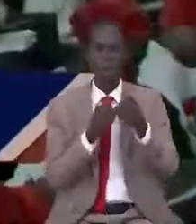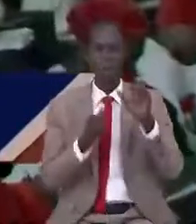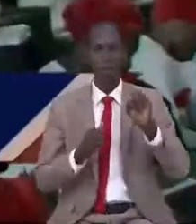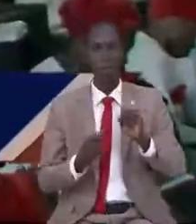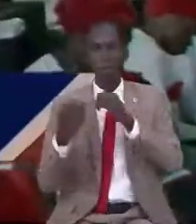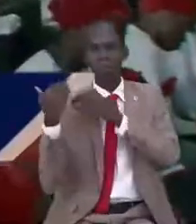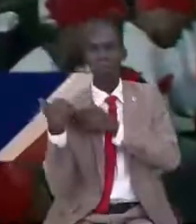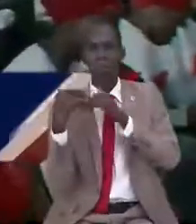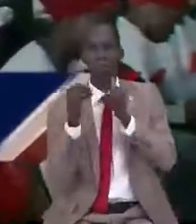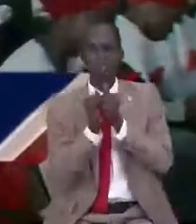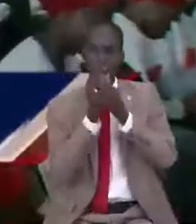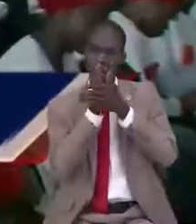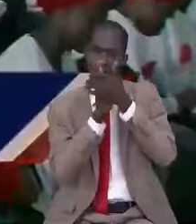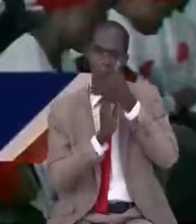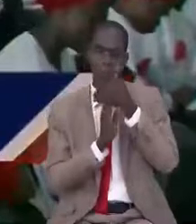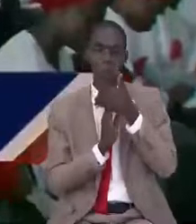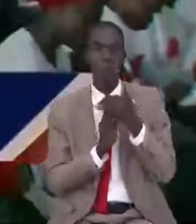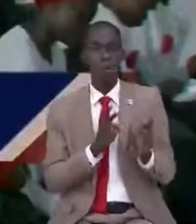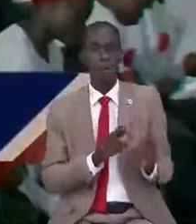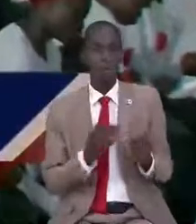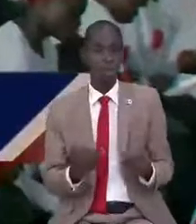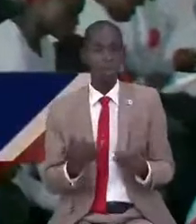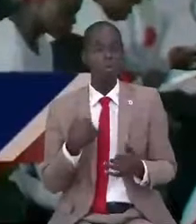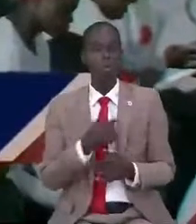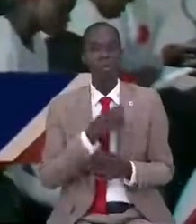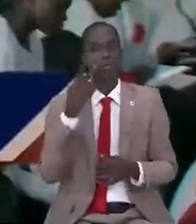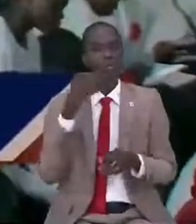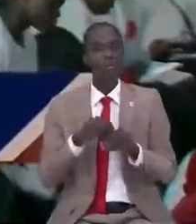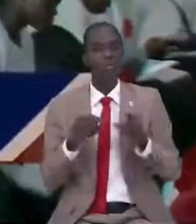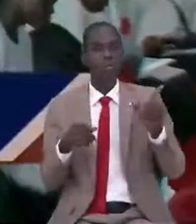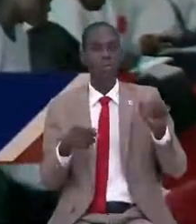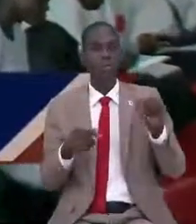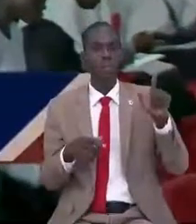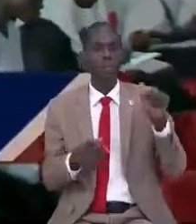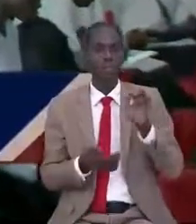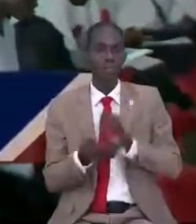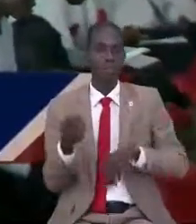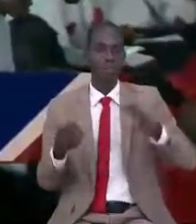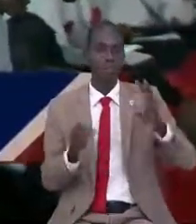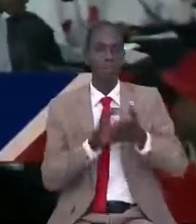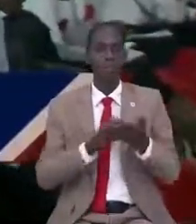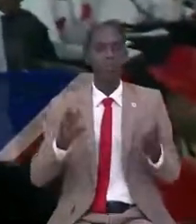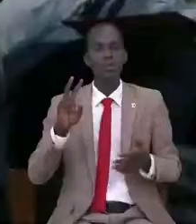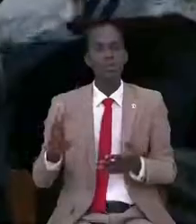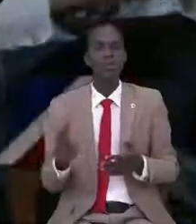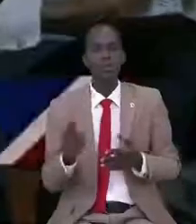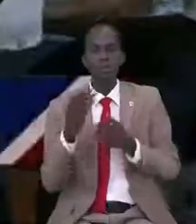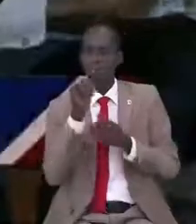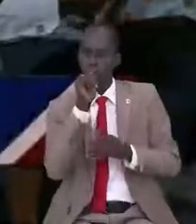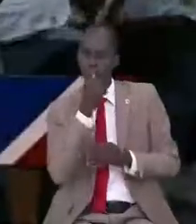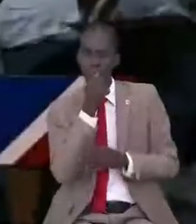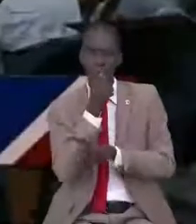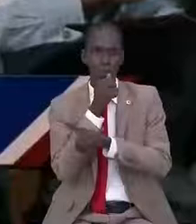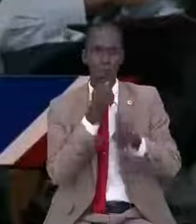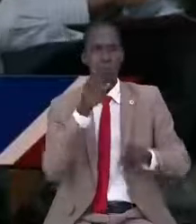avec humilité. Déjà, vous avez vu Galates chapitre 6, verset 2. Porter